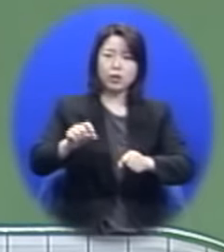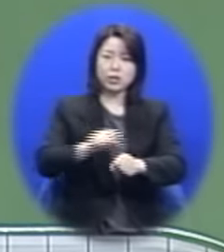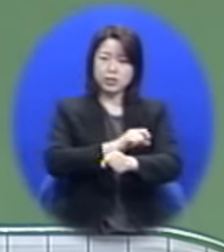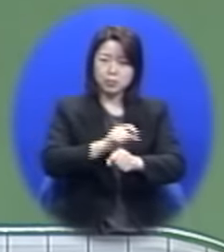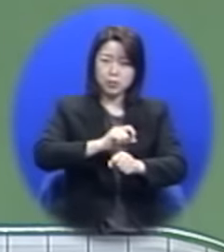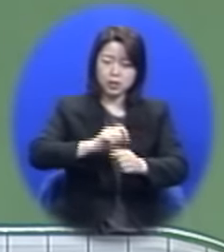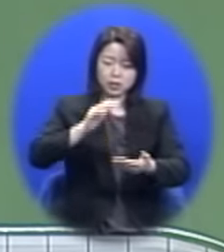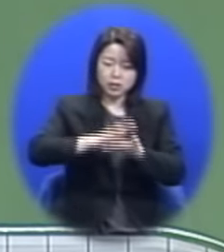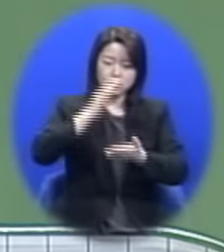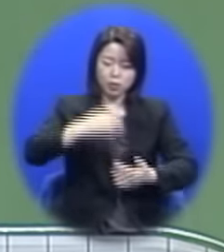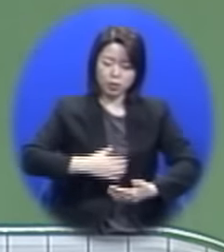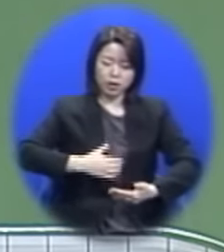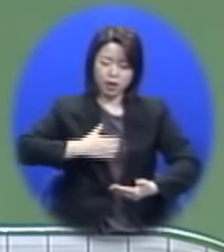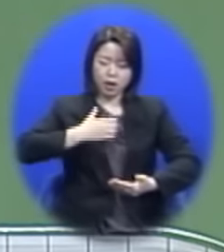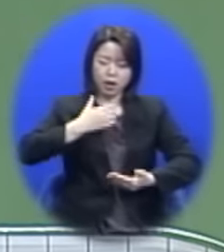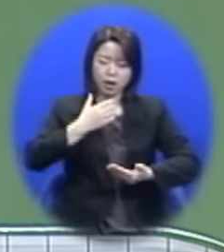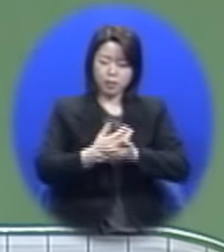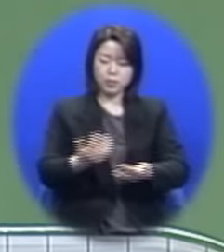막 밀려왔습니다.